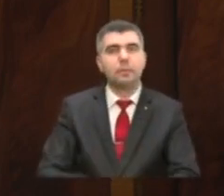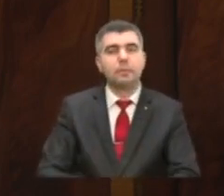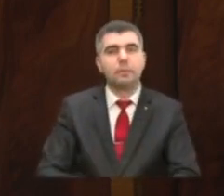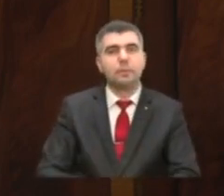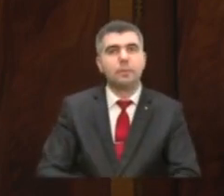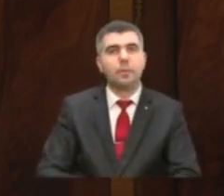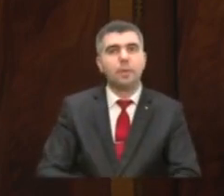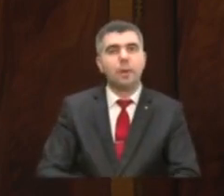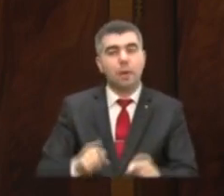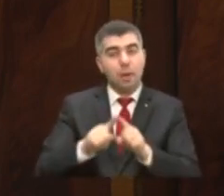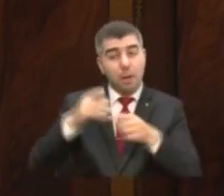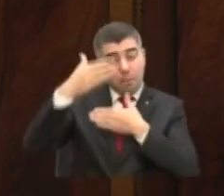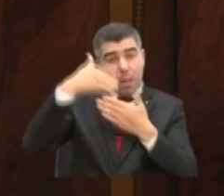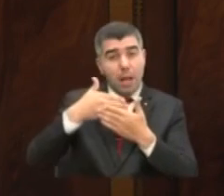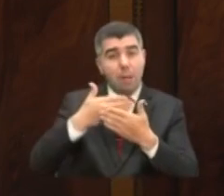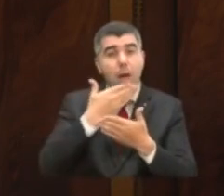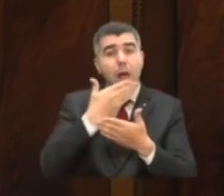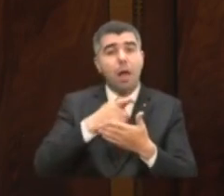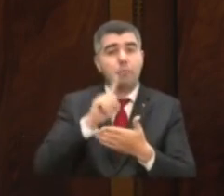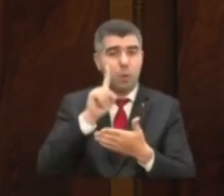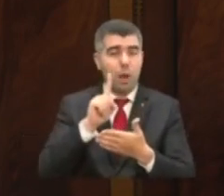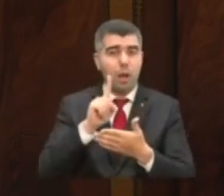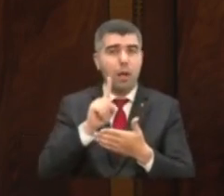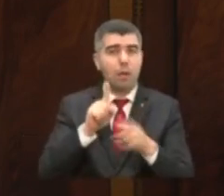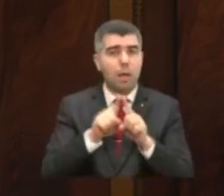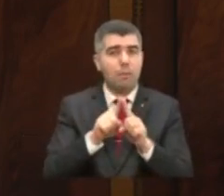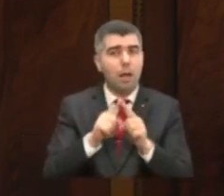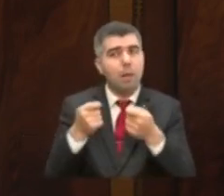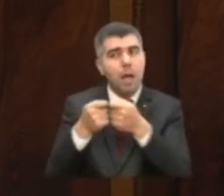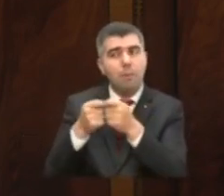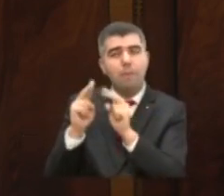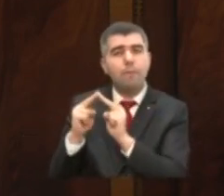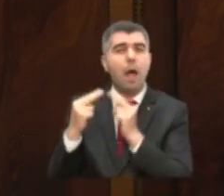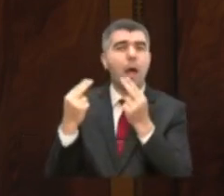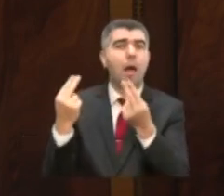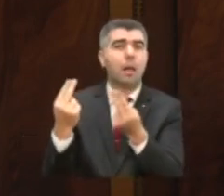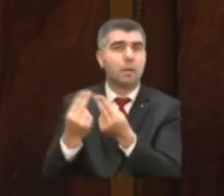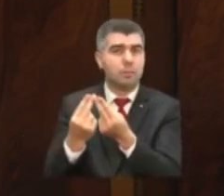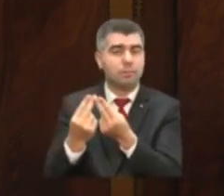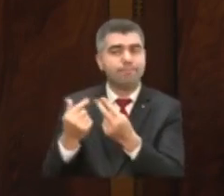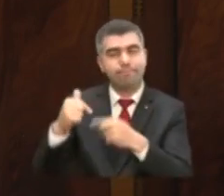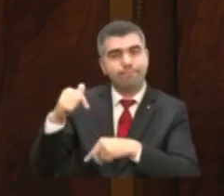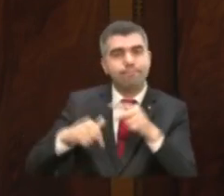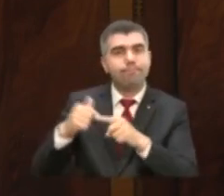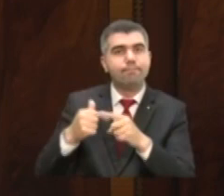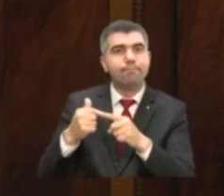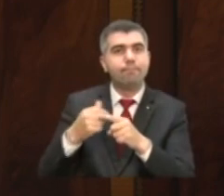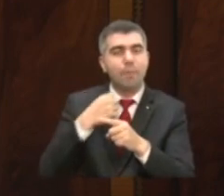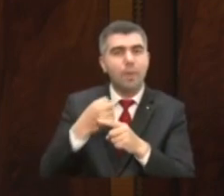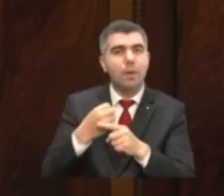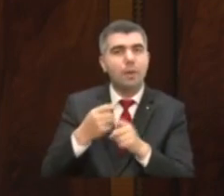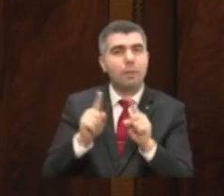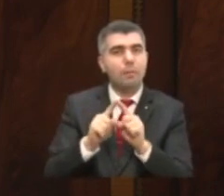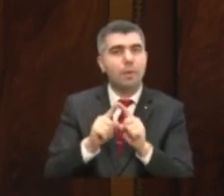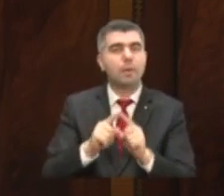فبلدنا له من الإمكانات والموارد ما يسمو به لمصاف الدول المتقدمة، لكننا نعاني السيد رئيس الحكومة، بغيتكم تسطروا عليها